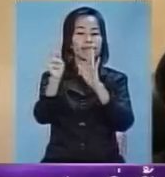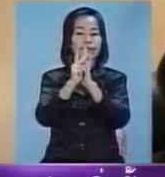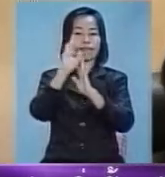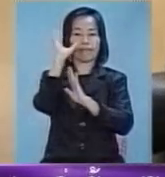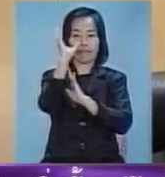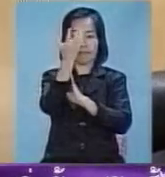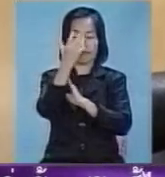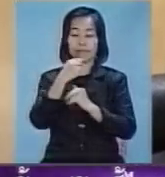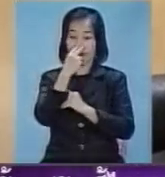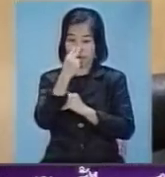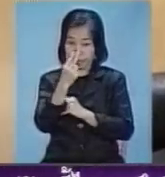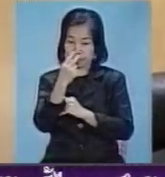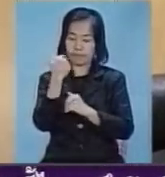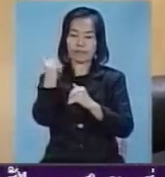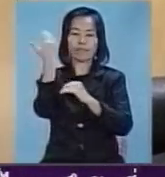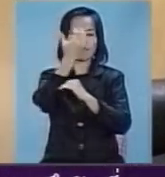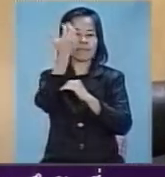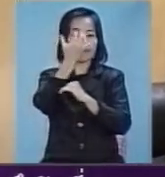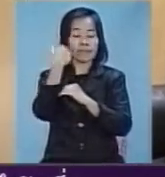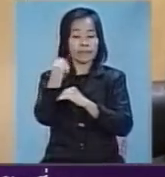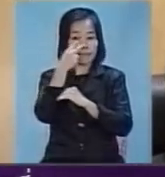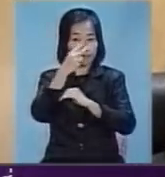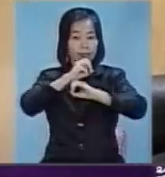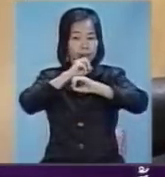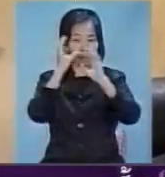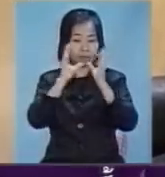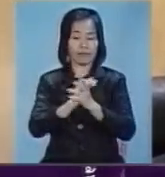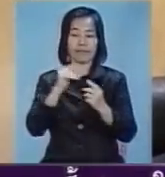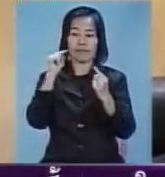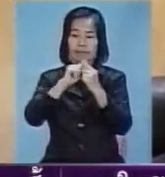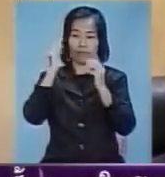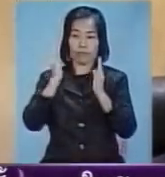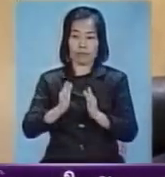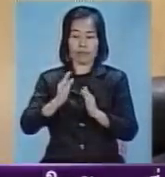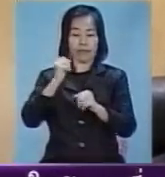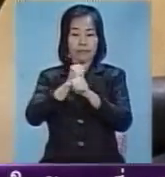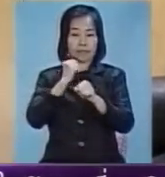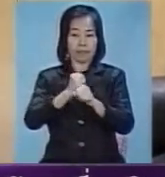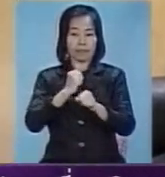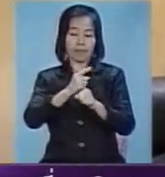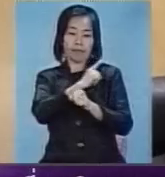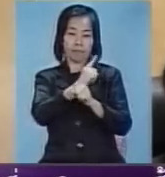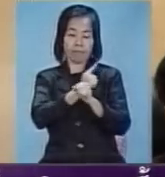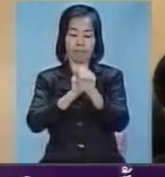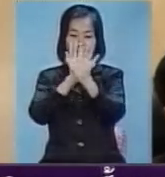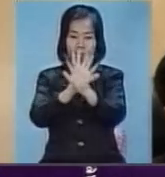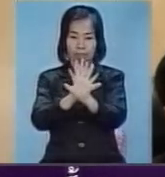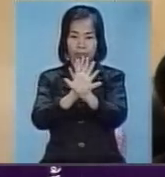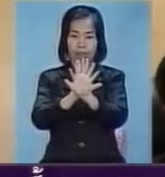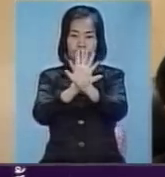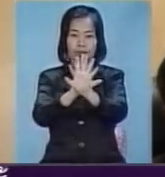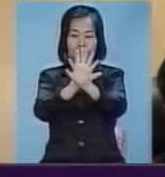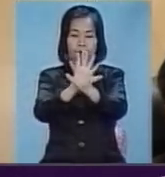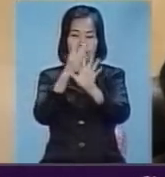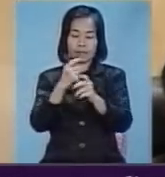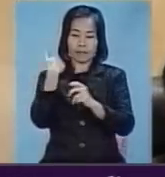ท่ปด่านจะเห็นในทีเวี์คนทวไปกได้เหนครับเราใช้เจ้าที่เรียงหน้า็แถว เป็นปึกเลยครับแล้วก